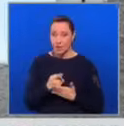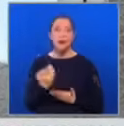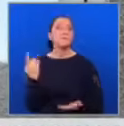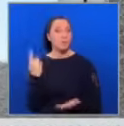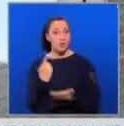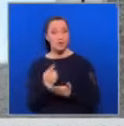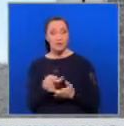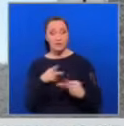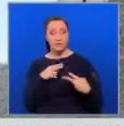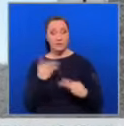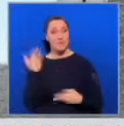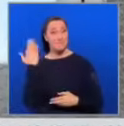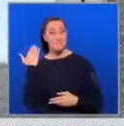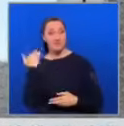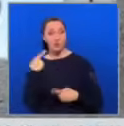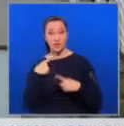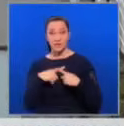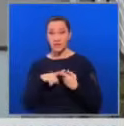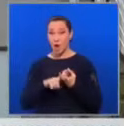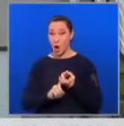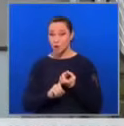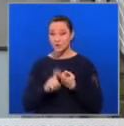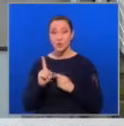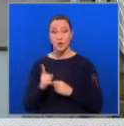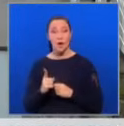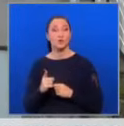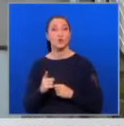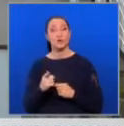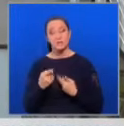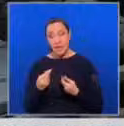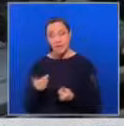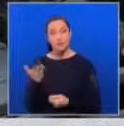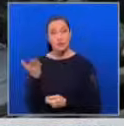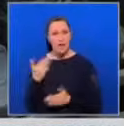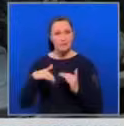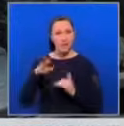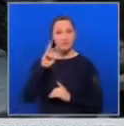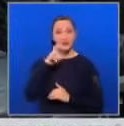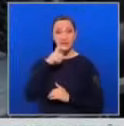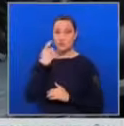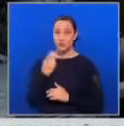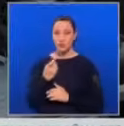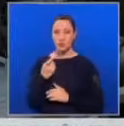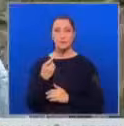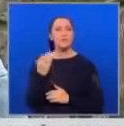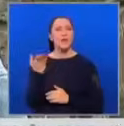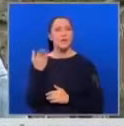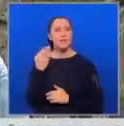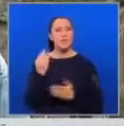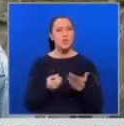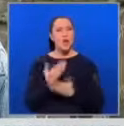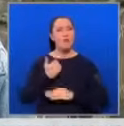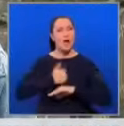настояват да се върне бившата христина косева която е полагала грижи за тях над 30 години тази нова